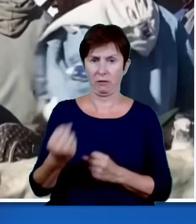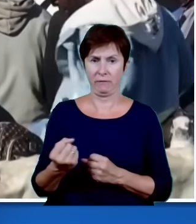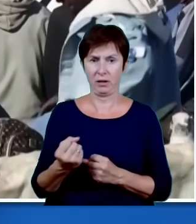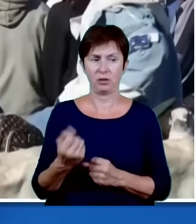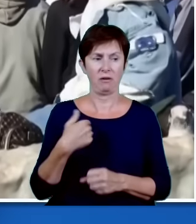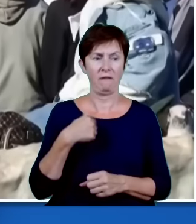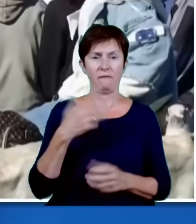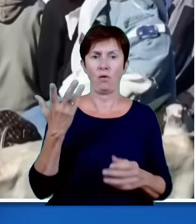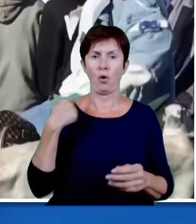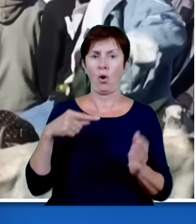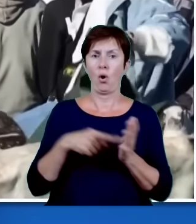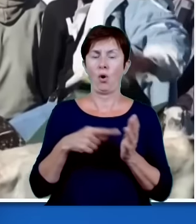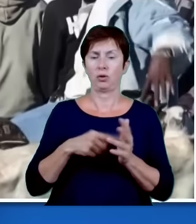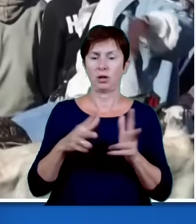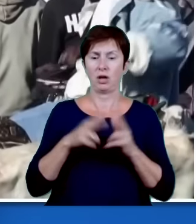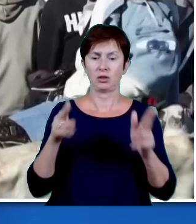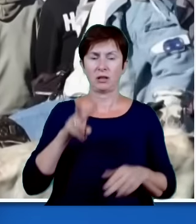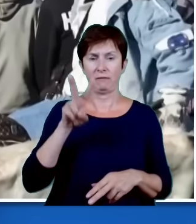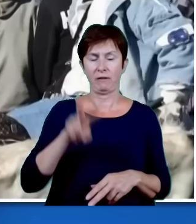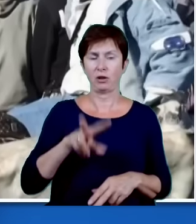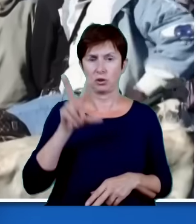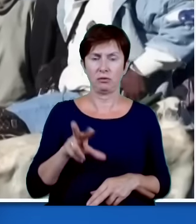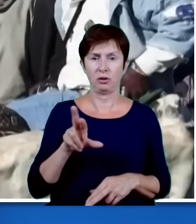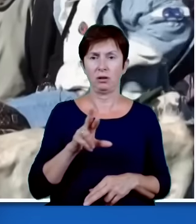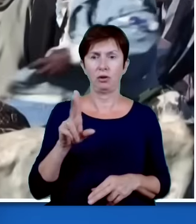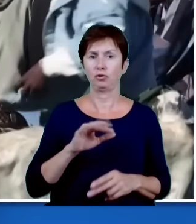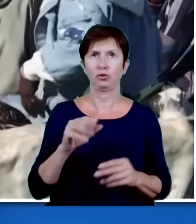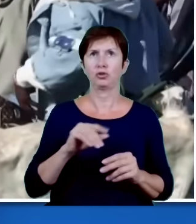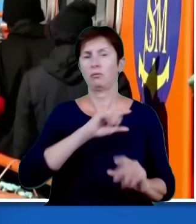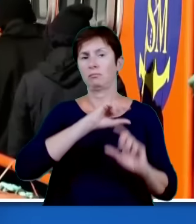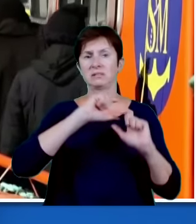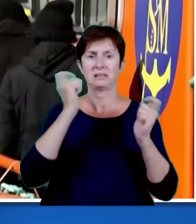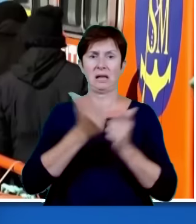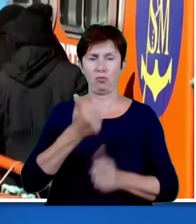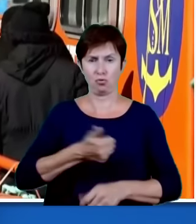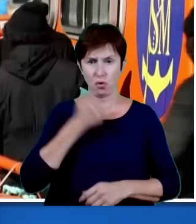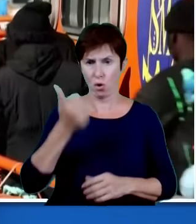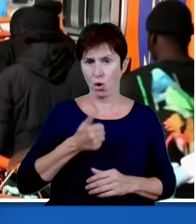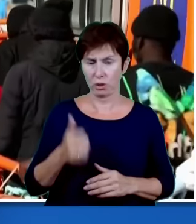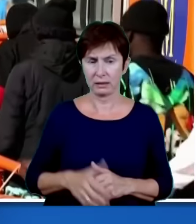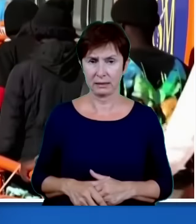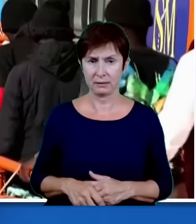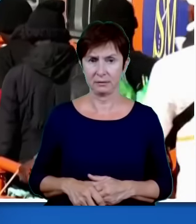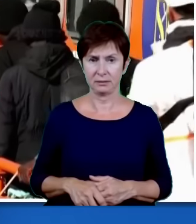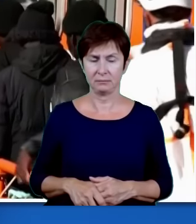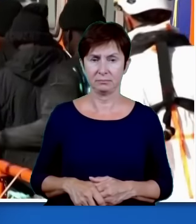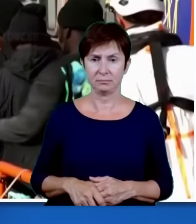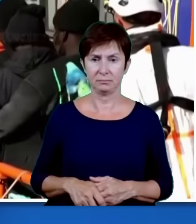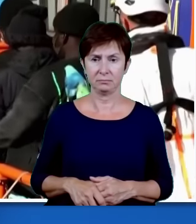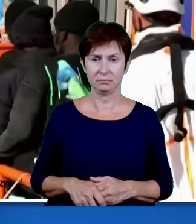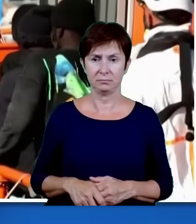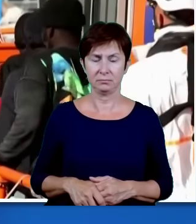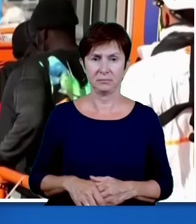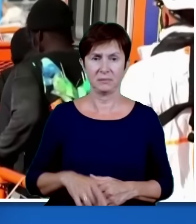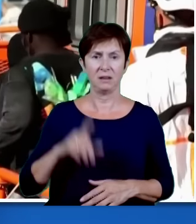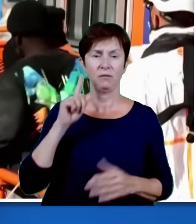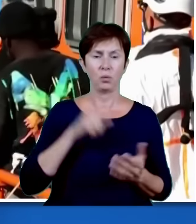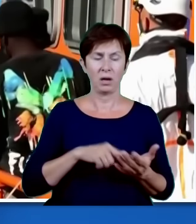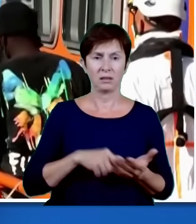miesiącach czy trzech Niż byśmy mieli przyjmować w ciągu roku No właśnie i wiemy również są to często osoby które